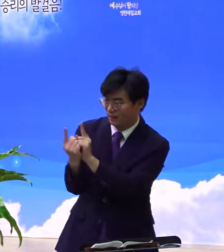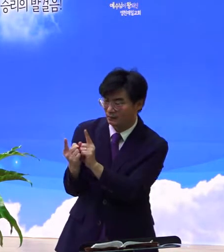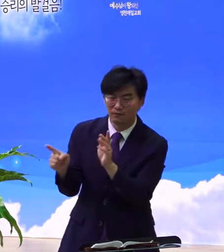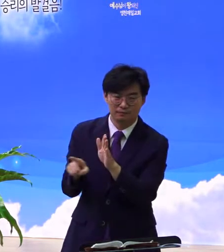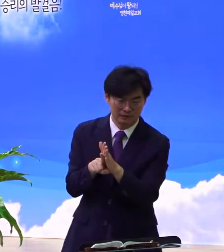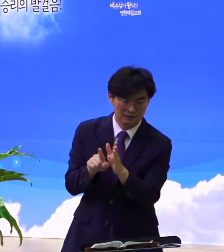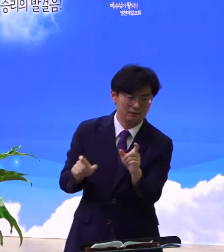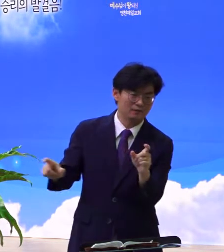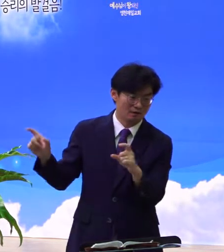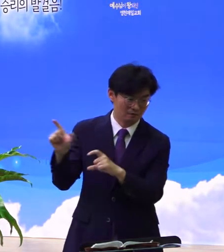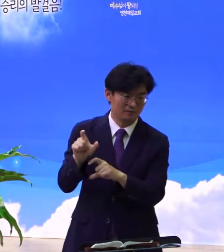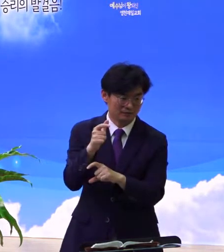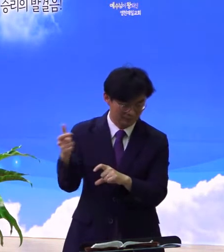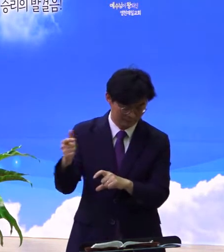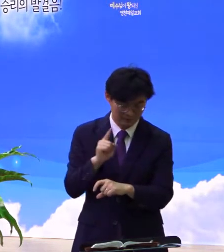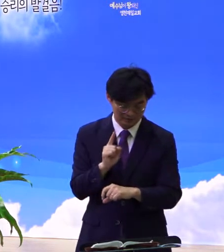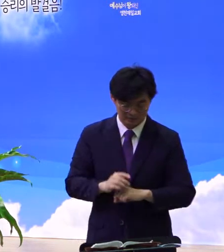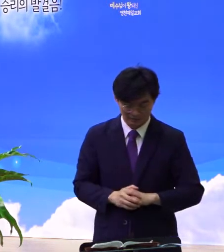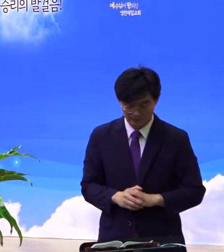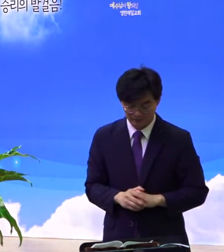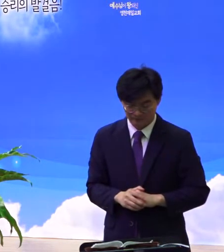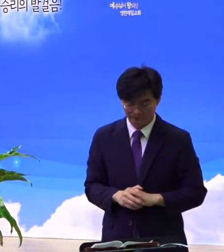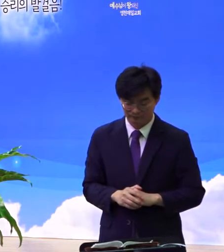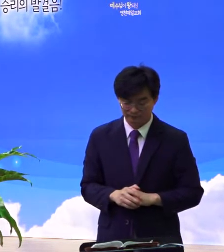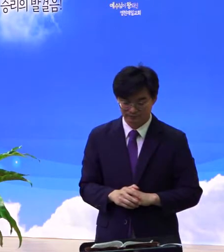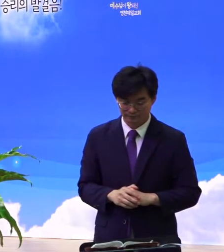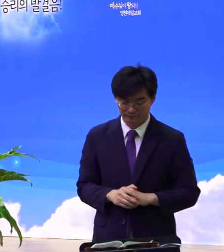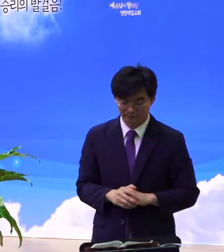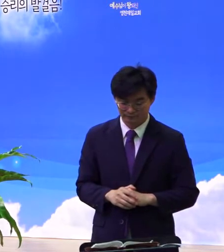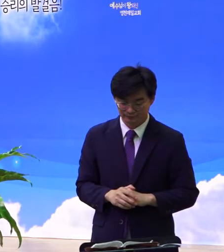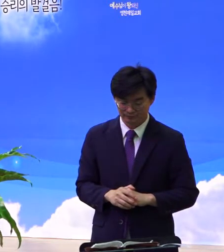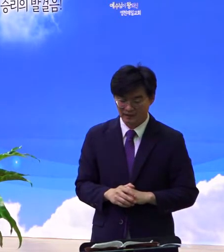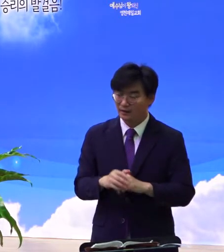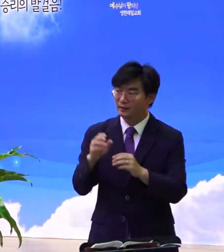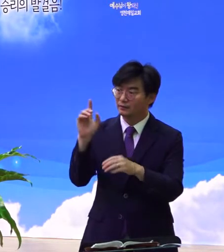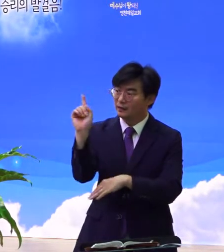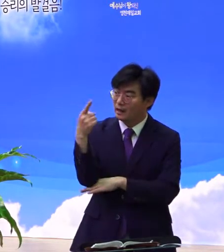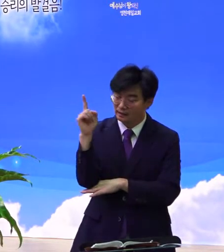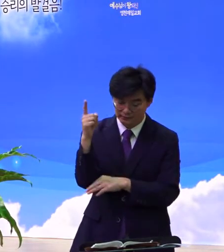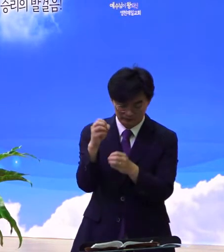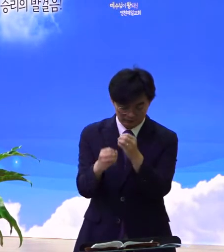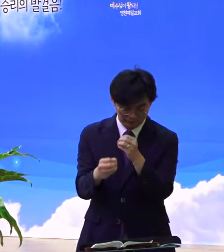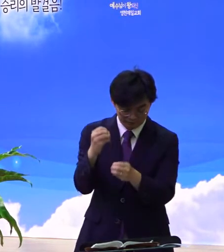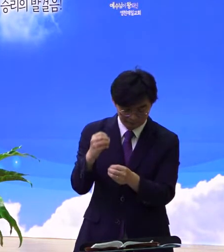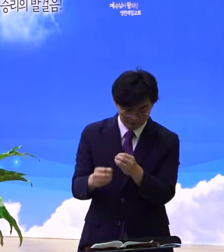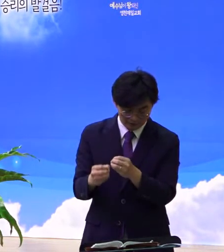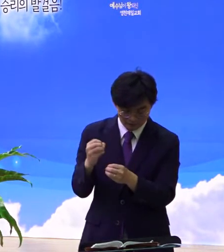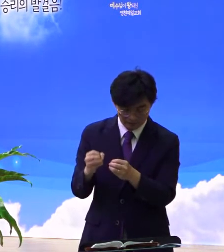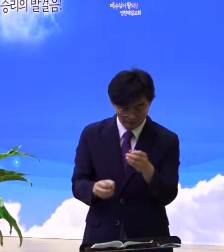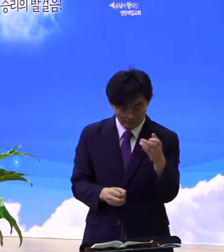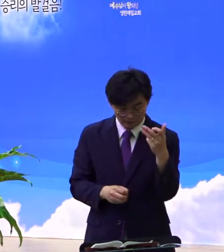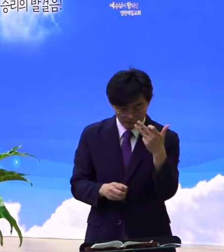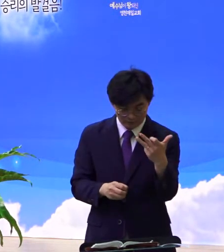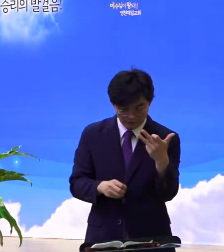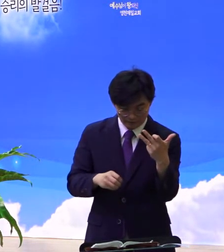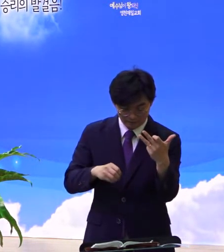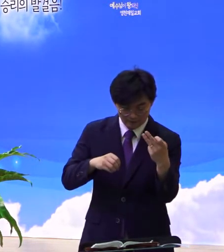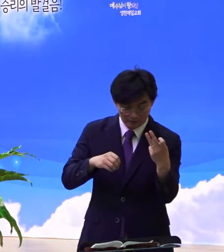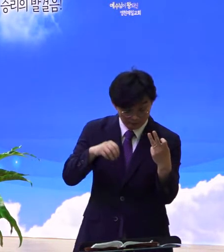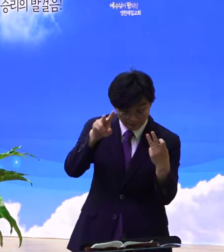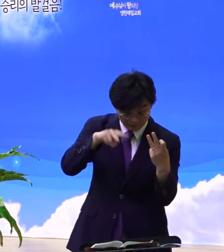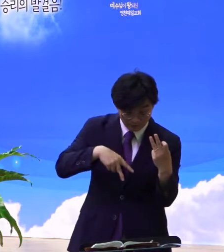다윗은 시편 13편에서, 오늘 본문보다 조금 앞에 있는 시편 13편에서 이렇게 기도했습니다.